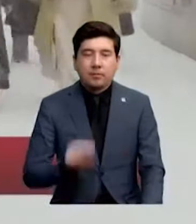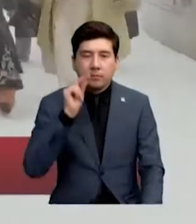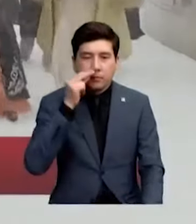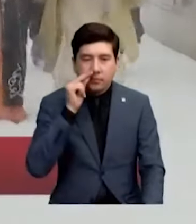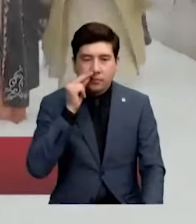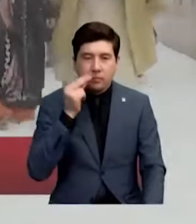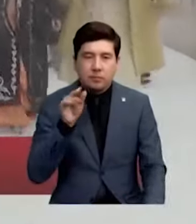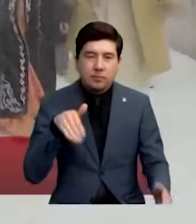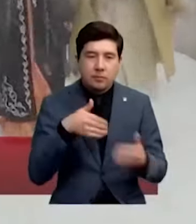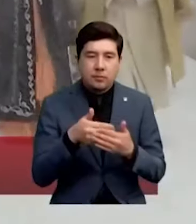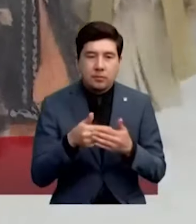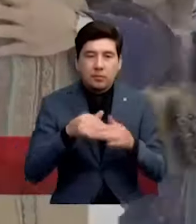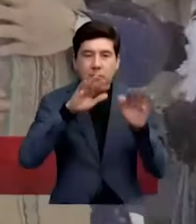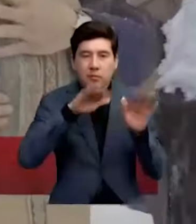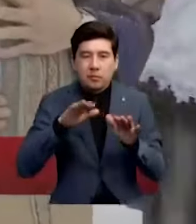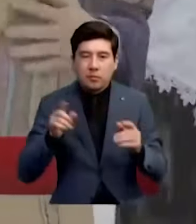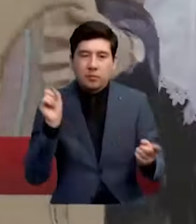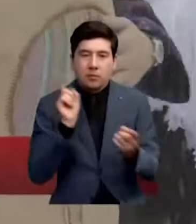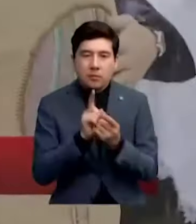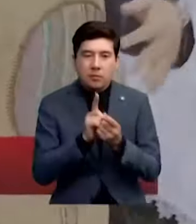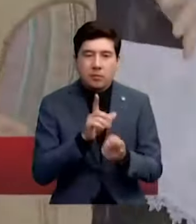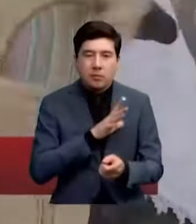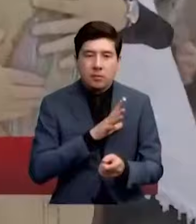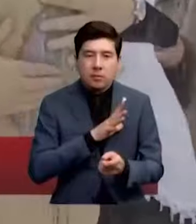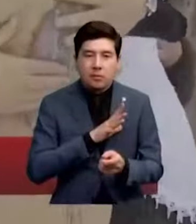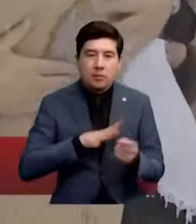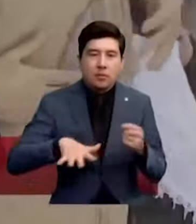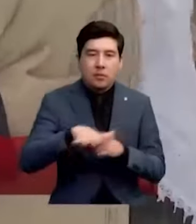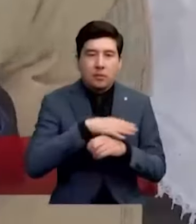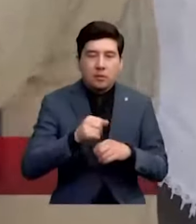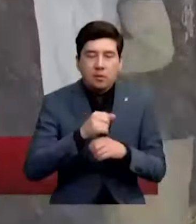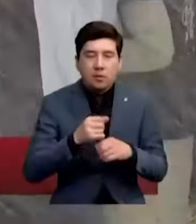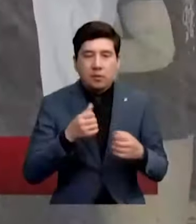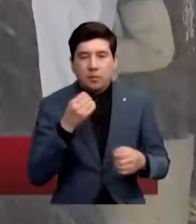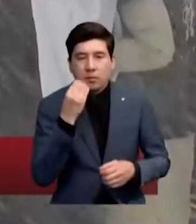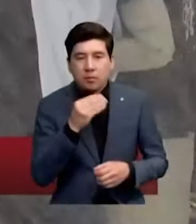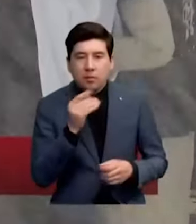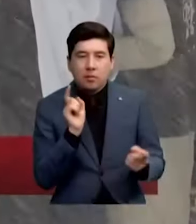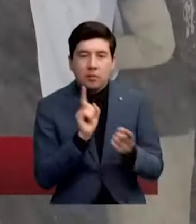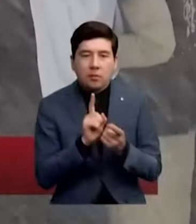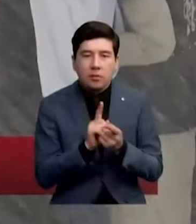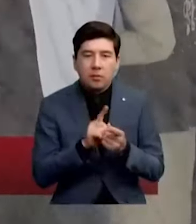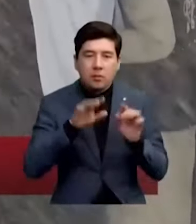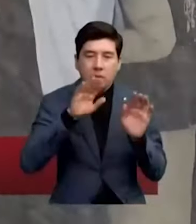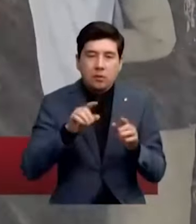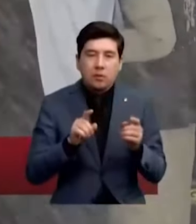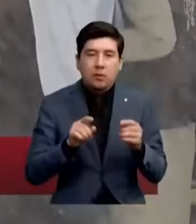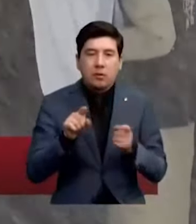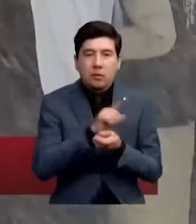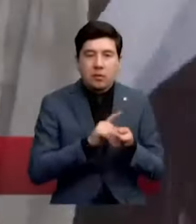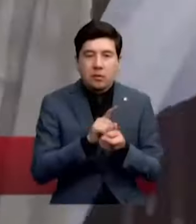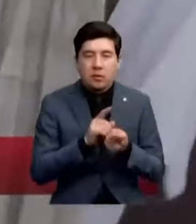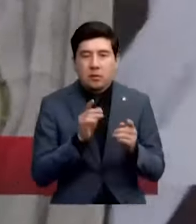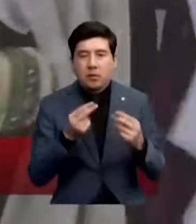Шымкенттіктер бүгінгі таңды қармен қарсы алып, тұрғындар амал мерекесінде ақ жауғанын жақсылық қабылады. Сондықтан болар күннің қолайсыздығы